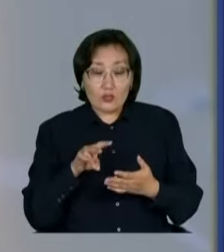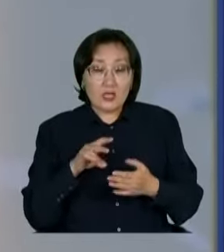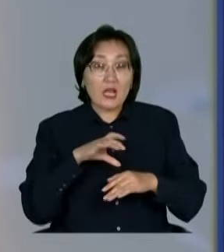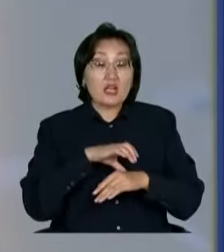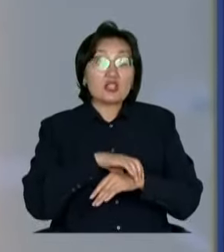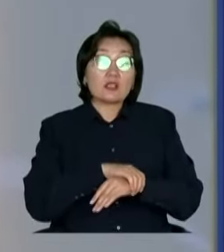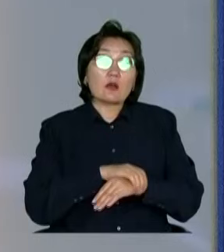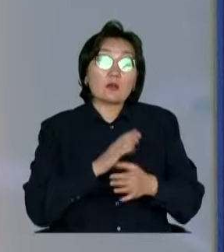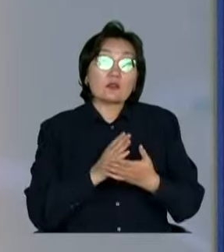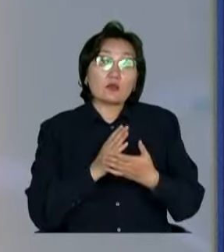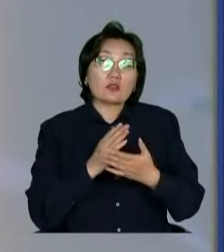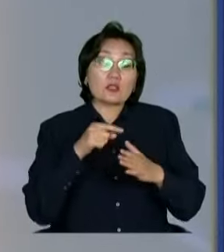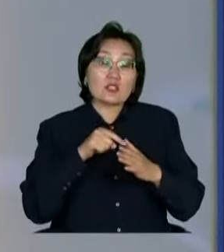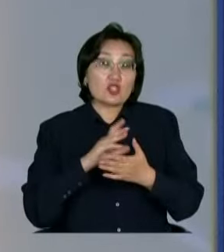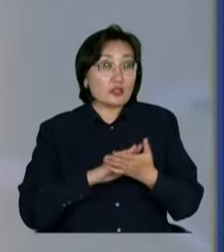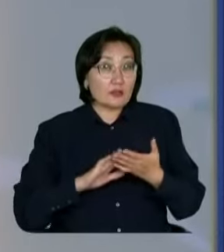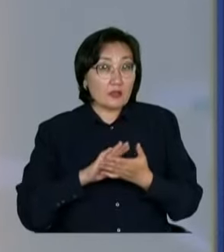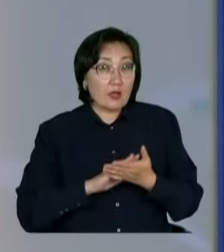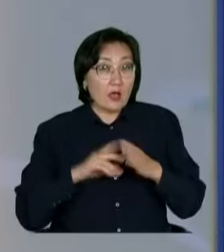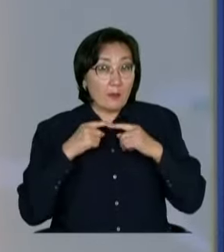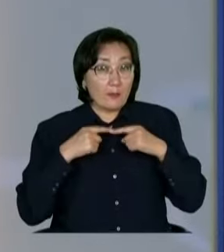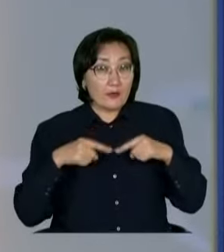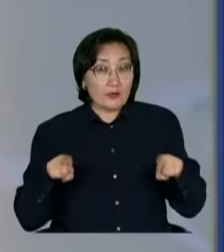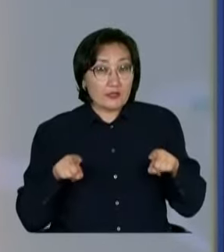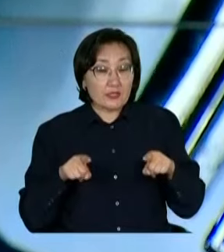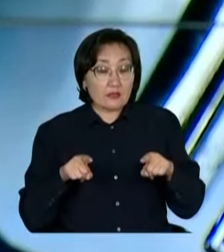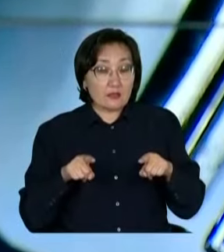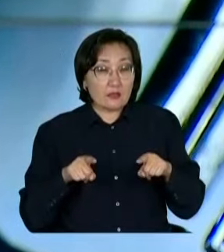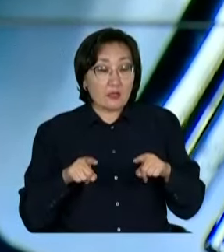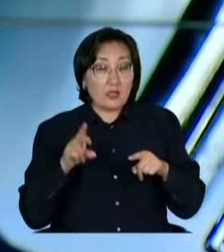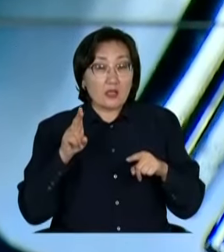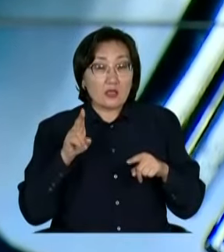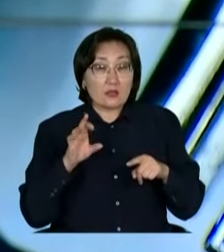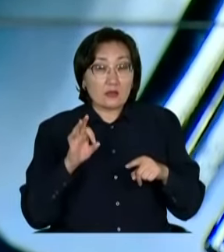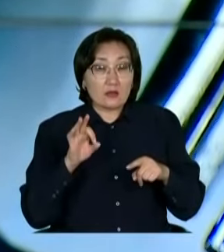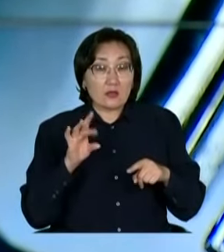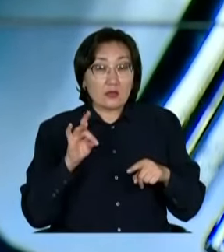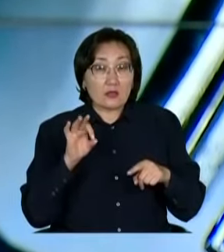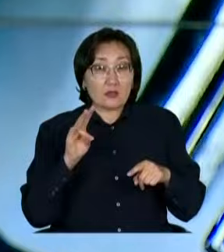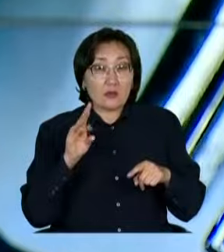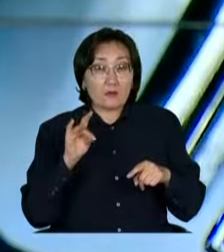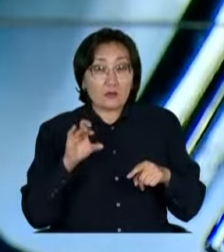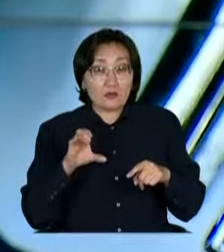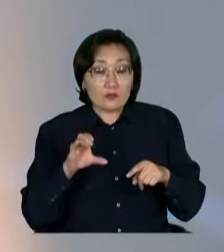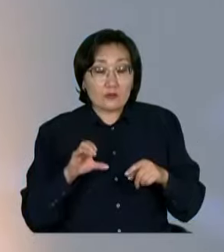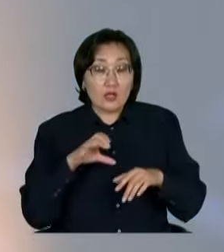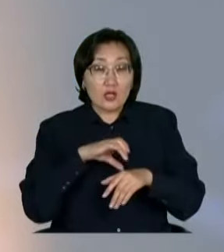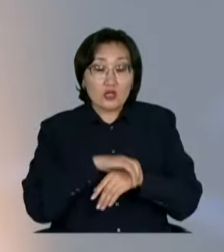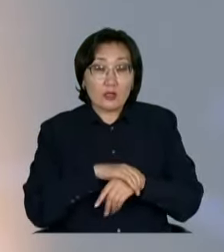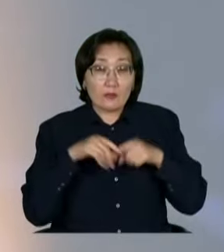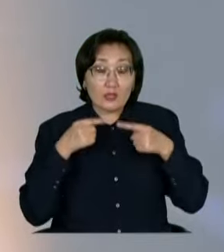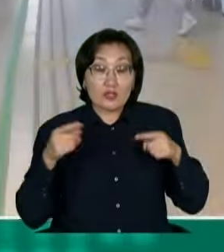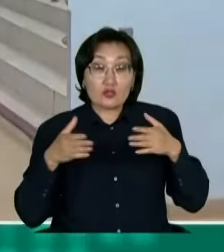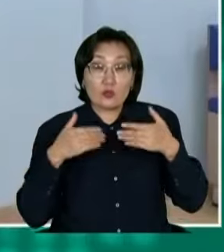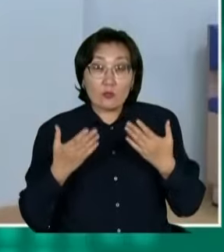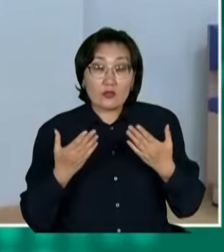штаммы болып табылады. Оның бір ешқандай басқа да коронавирус инфекциясынан, штамдарынан айырмашылығы жоқ. Ол